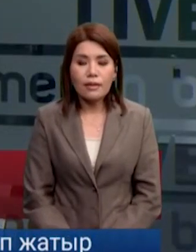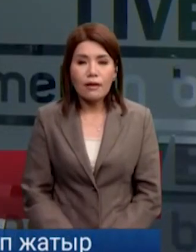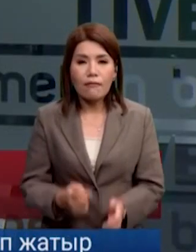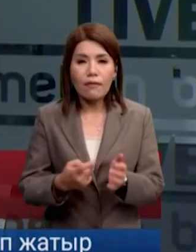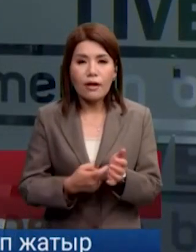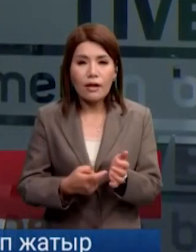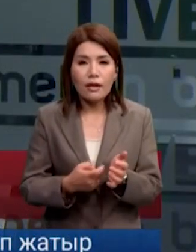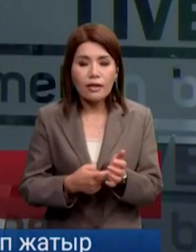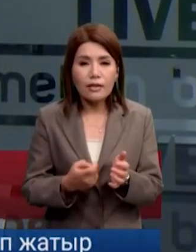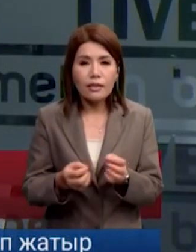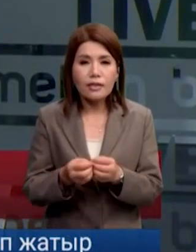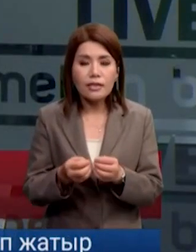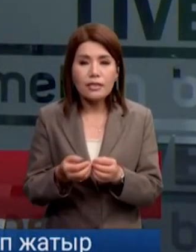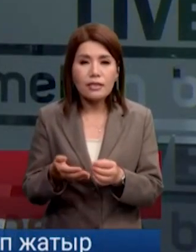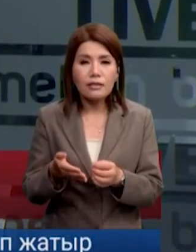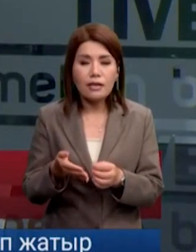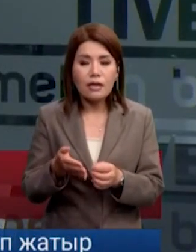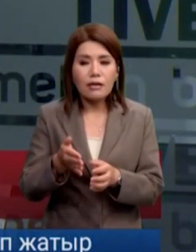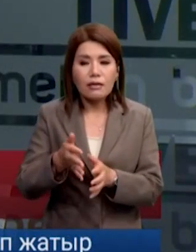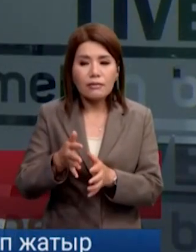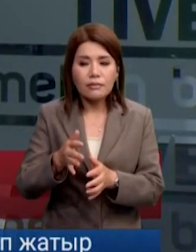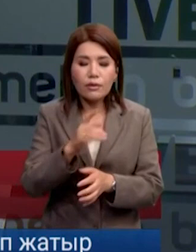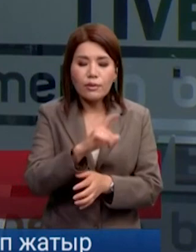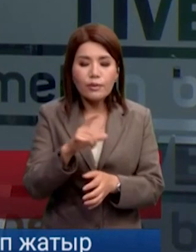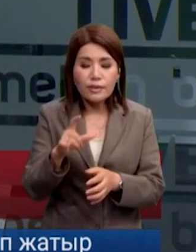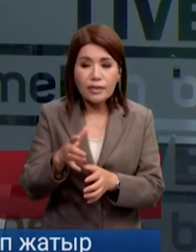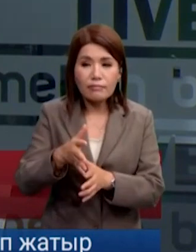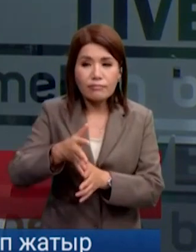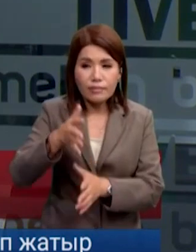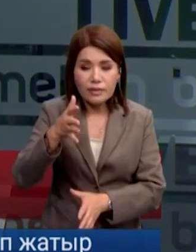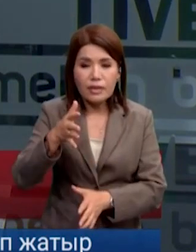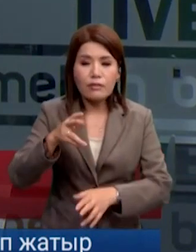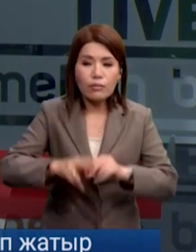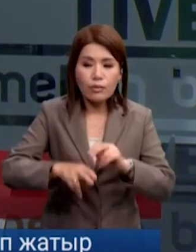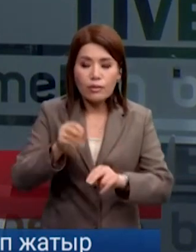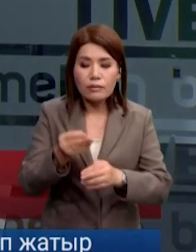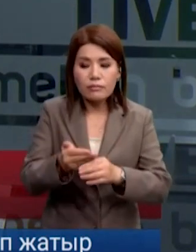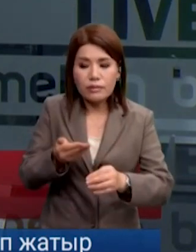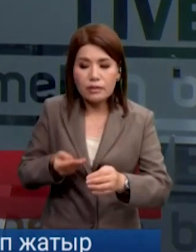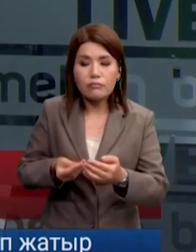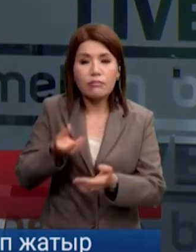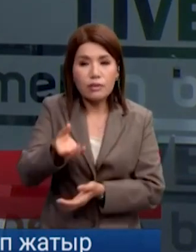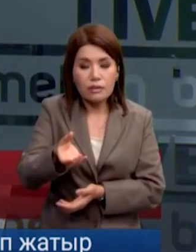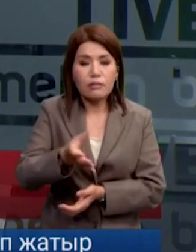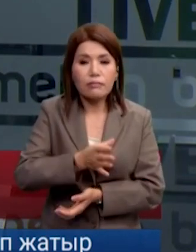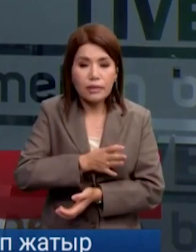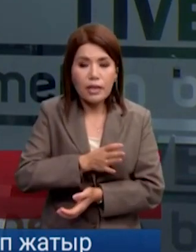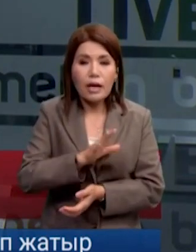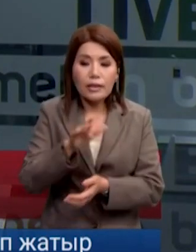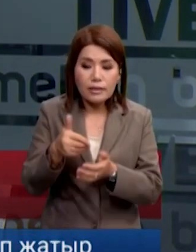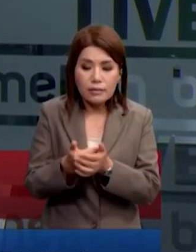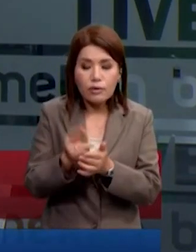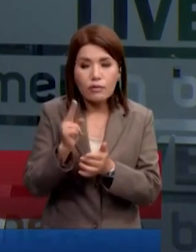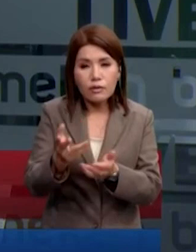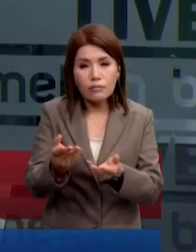Караганде десятки пайщиков комфортного дома не могут вернуть назад свои деньги, вложенные в строительство. Многоквартирные жилые комплексы, в которые карагандинцы